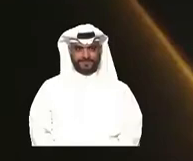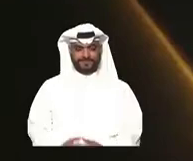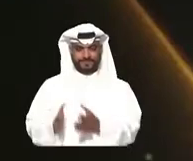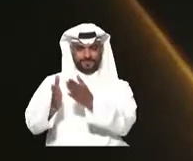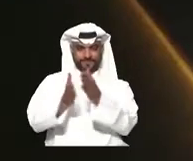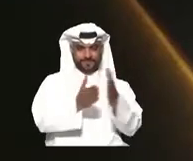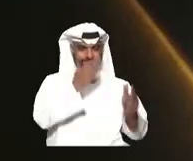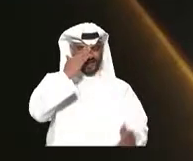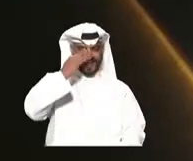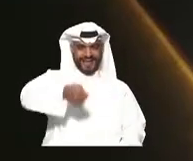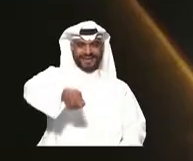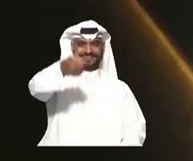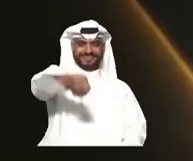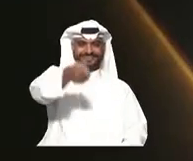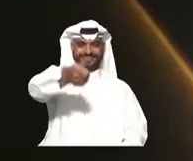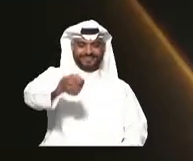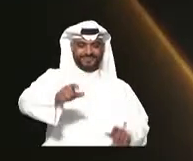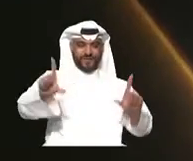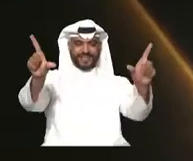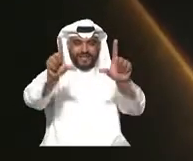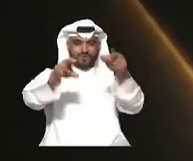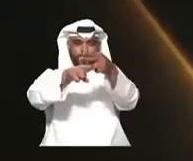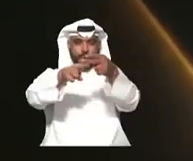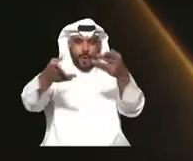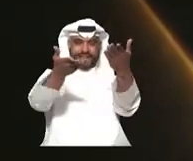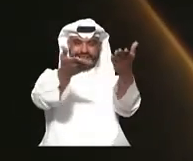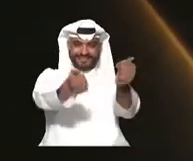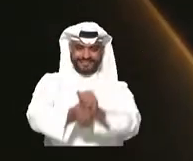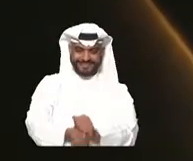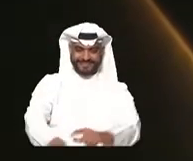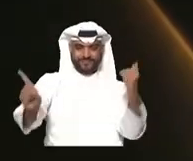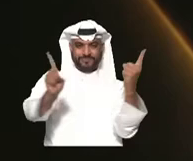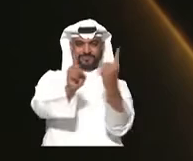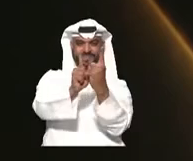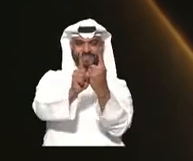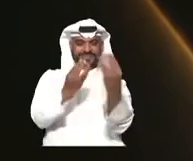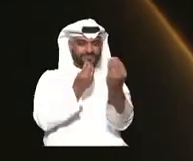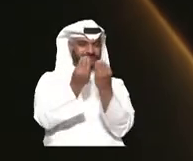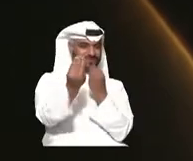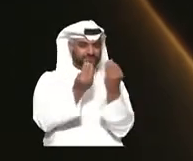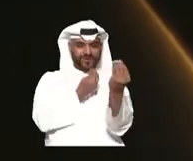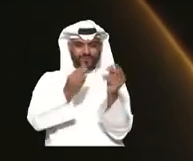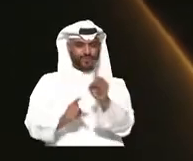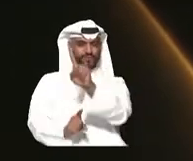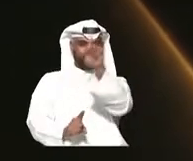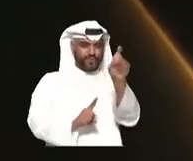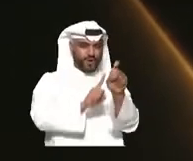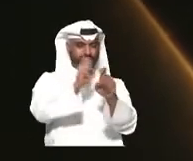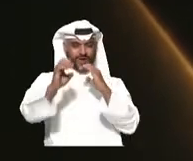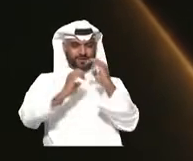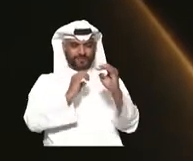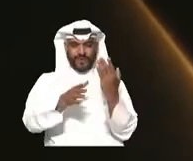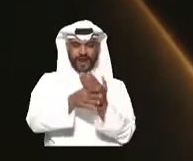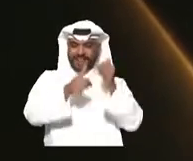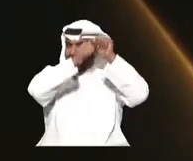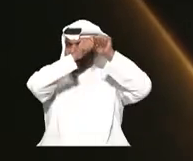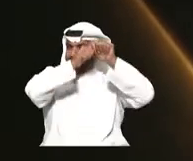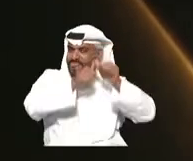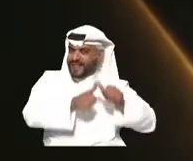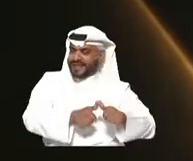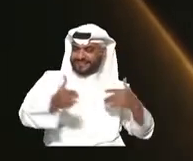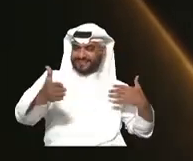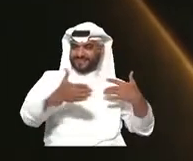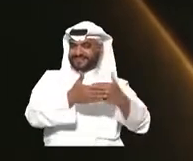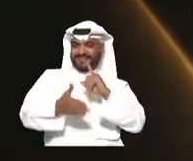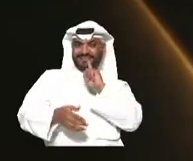أهلا بكم مشاهدينا الكرام من تلفزيون دولة الكويت ومن خلال هذه الجولة الإخبارية. بهذه المناسبة المباركة يحضر معنا الآن